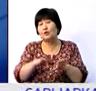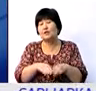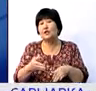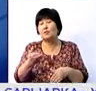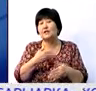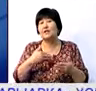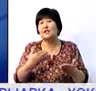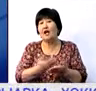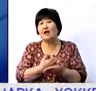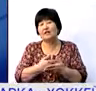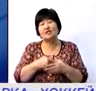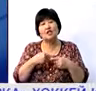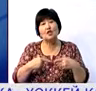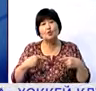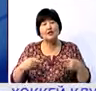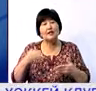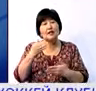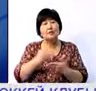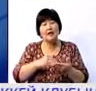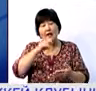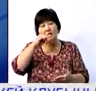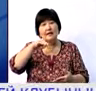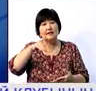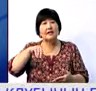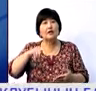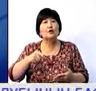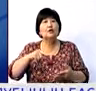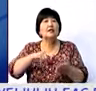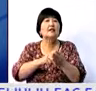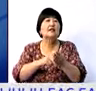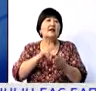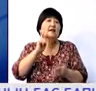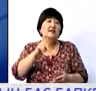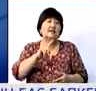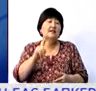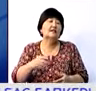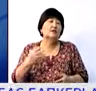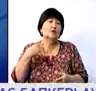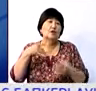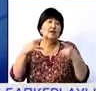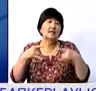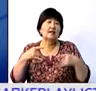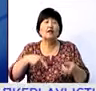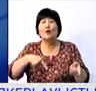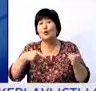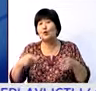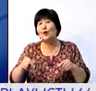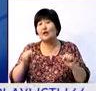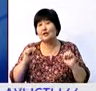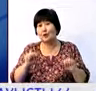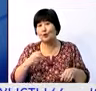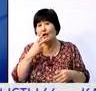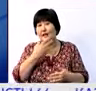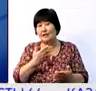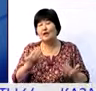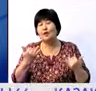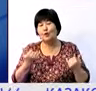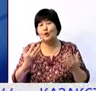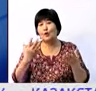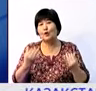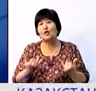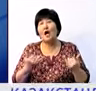Біздің жаңалықтарымызды және басқа да бағдарламаларымызды kazterk.kz-тен Қызылорда телеарнасының сайтына өту арқылы көре аласыздар. Ал қазір бүгінгі